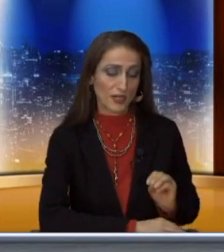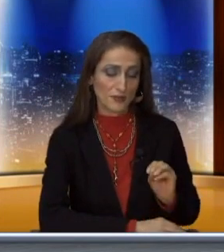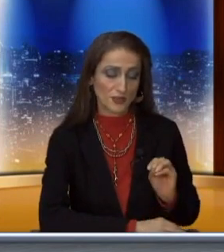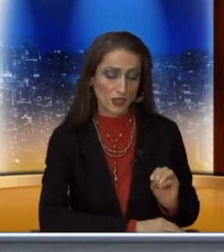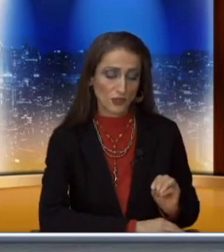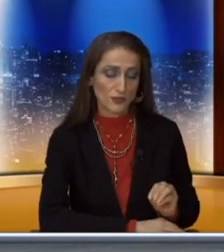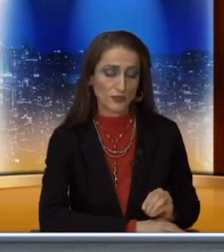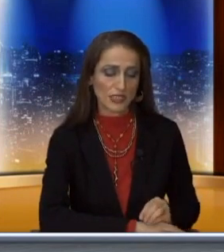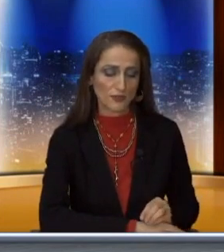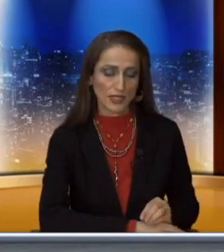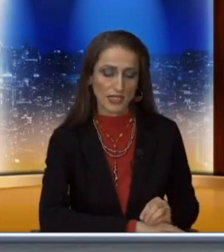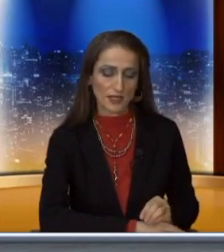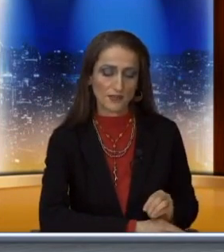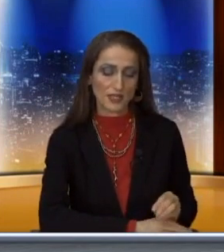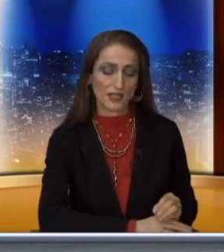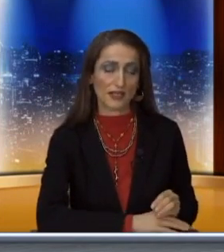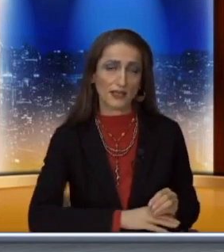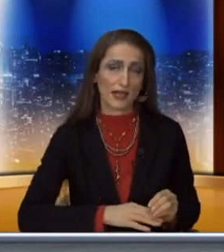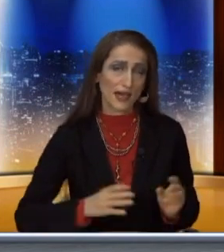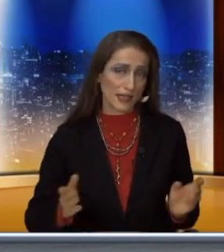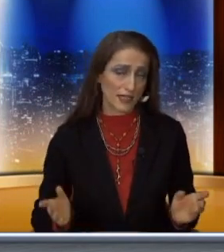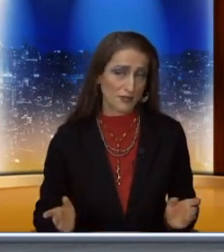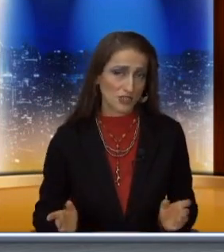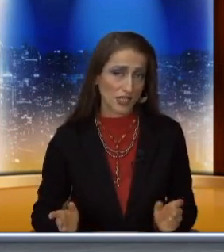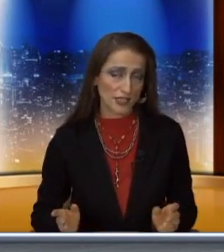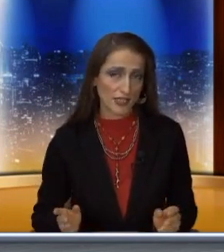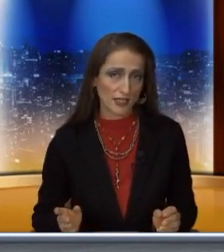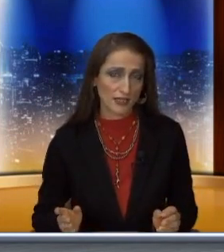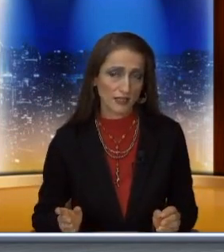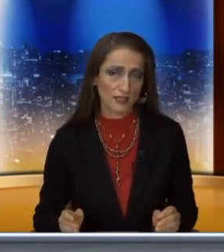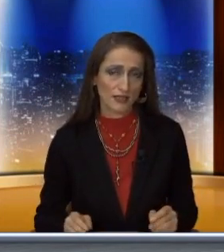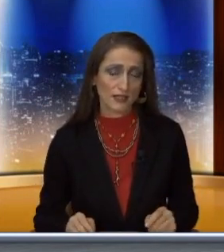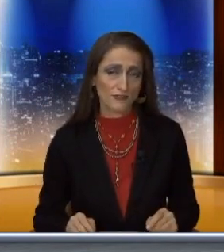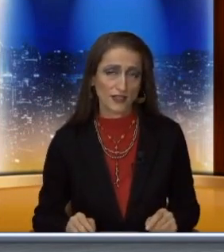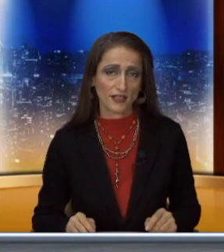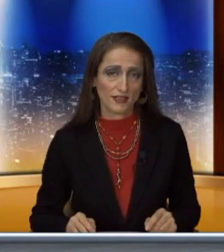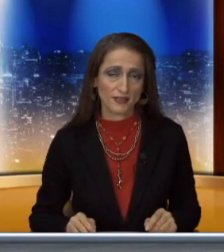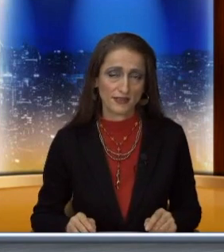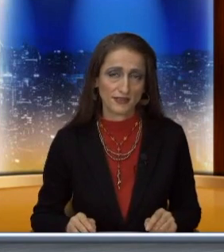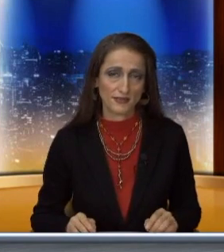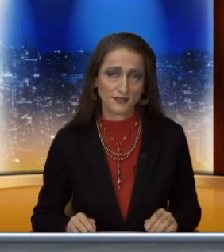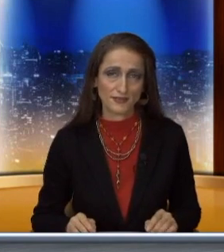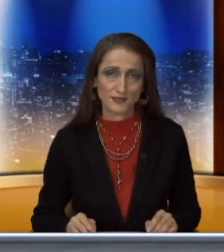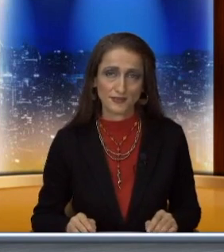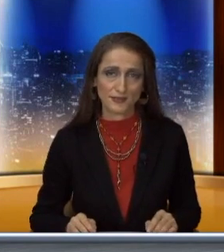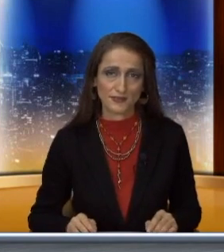في برامجكم المستقبلية مثل هكذا مشاريع؟ اتفضل.